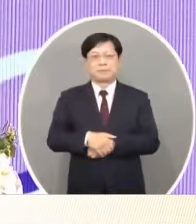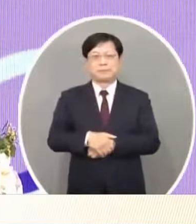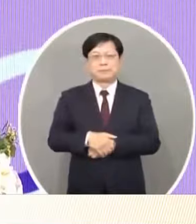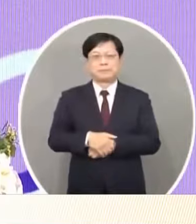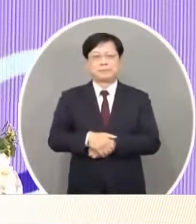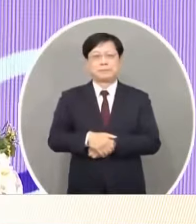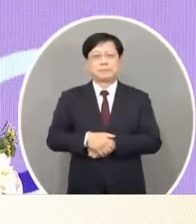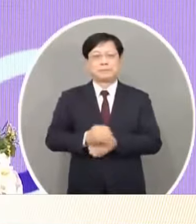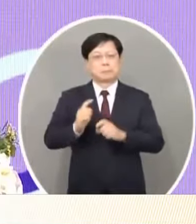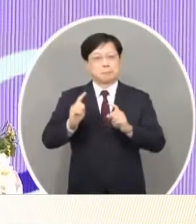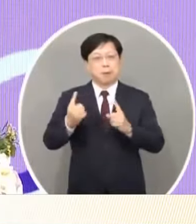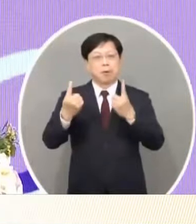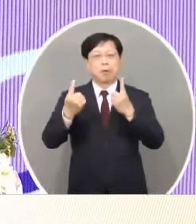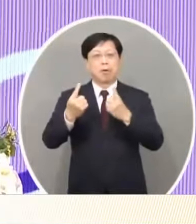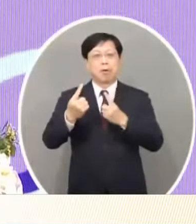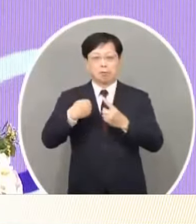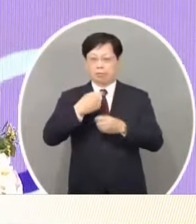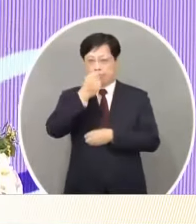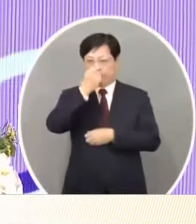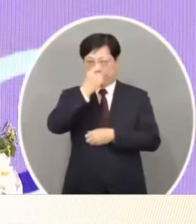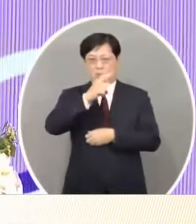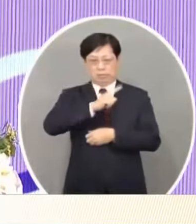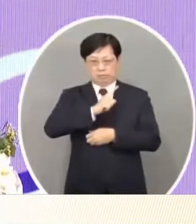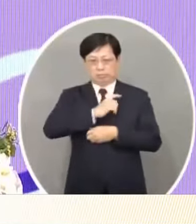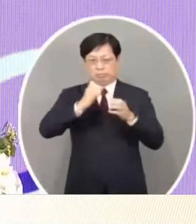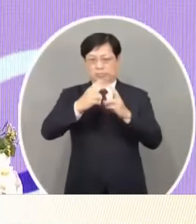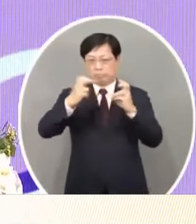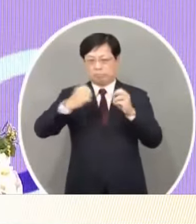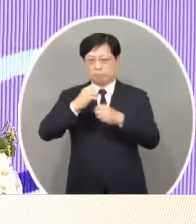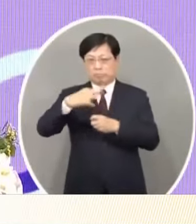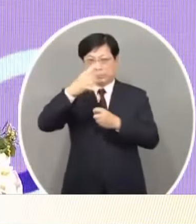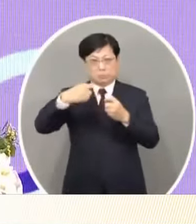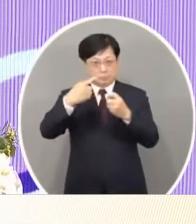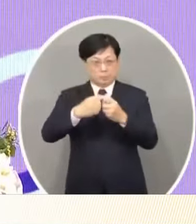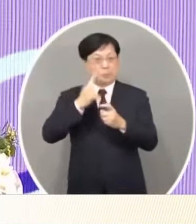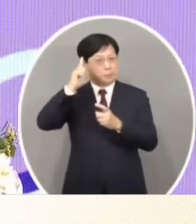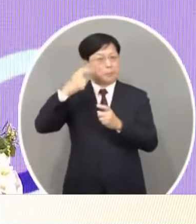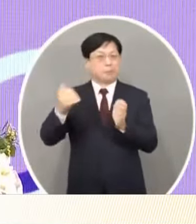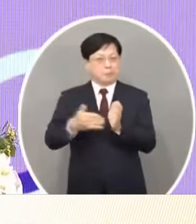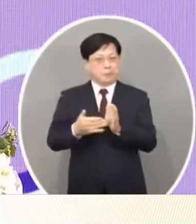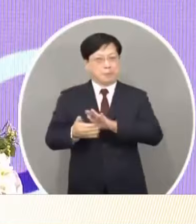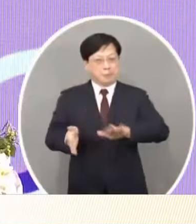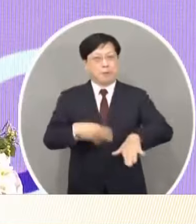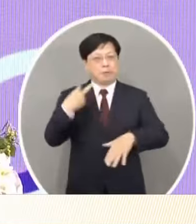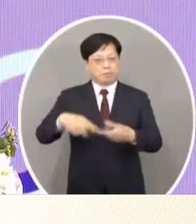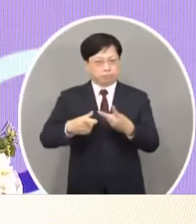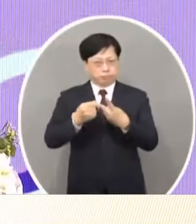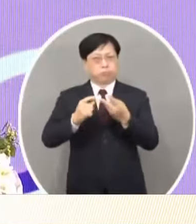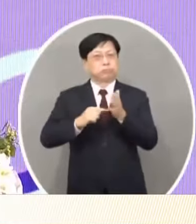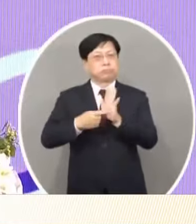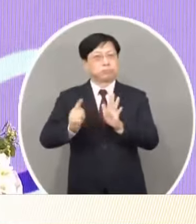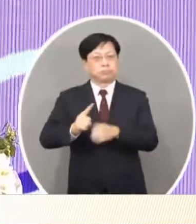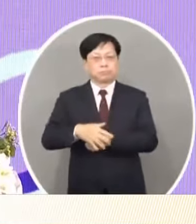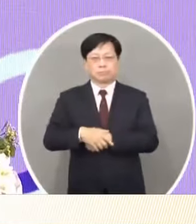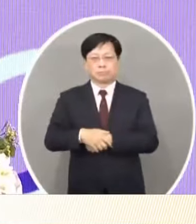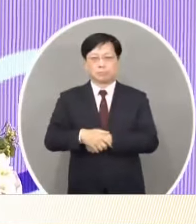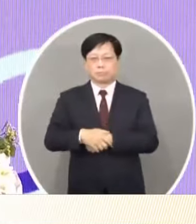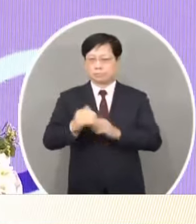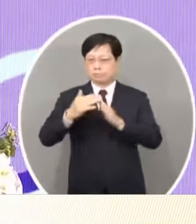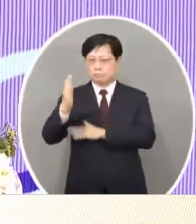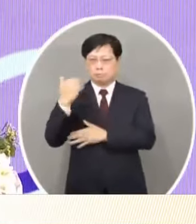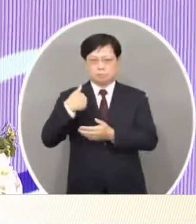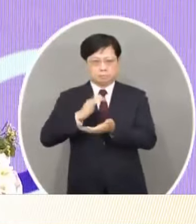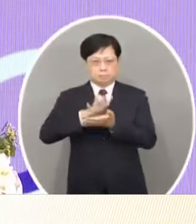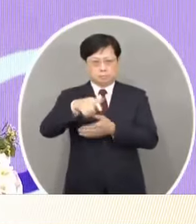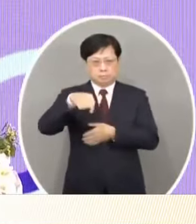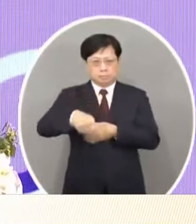除了刚好台南建成400年之外，我们也要展现市政府在未